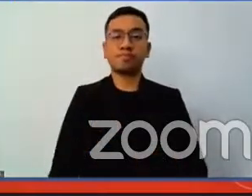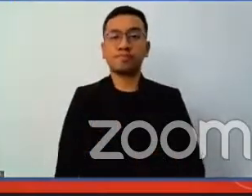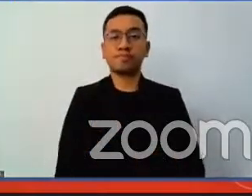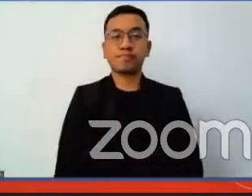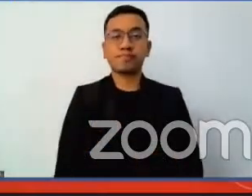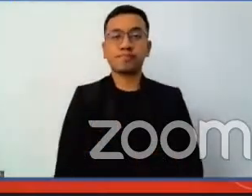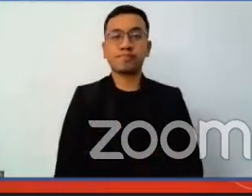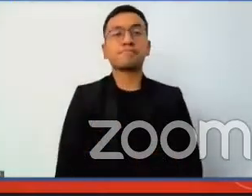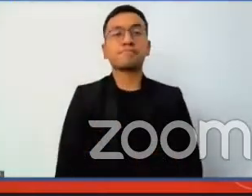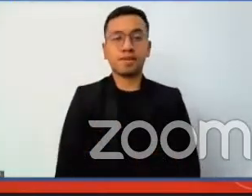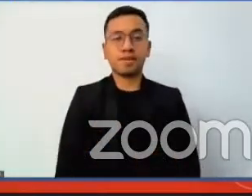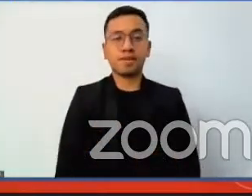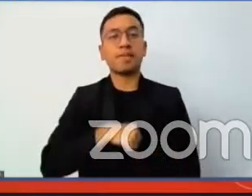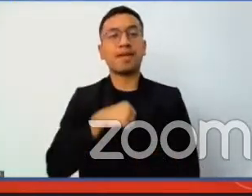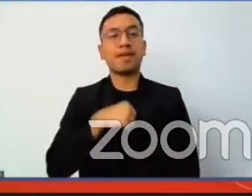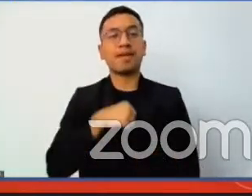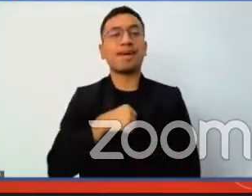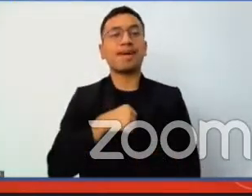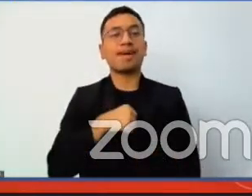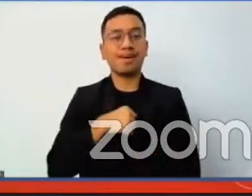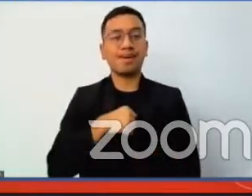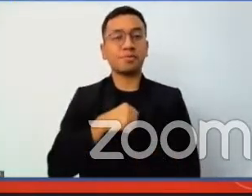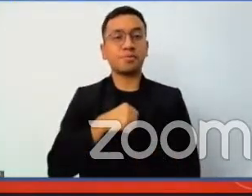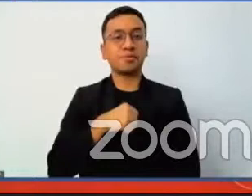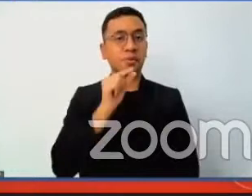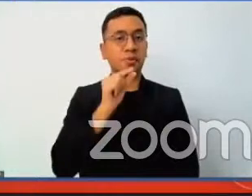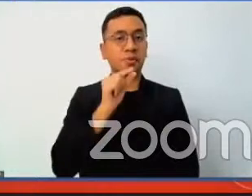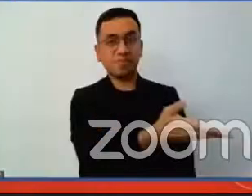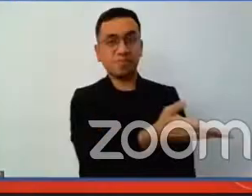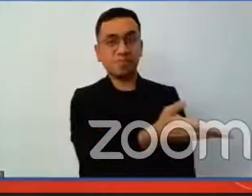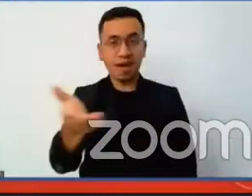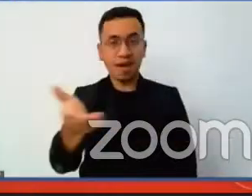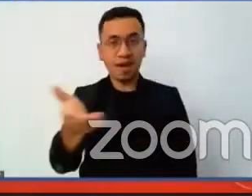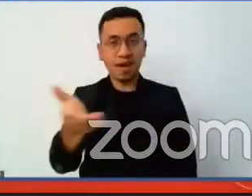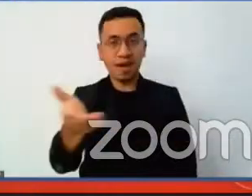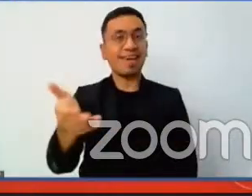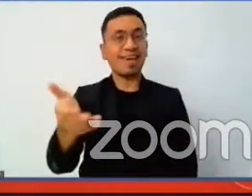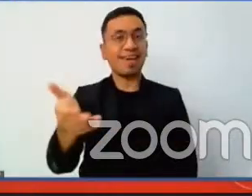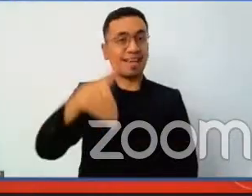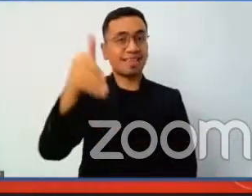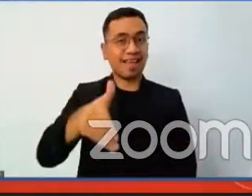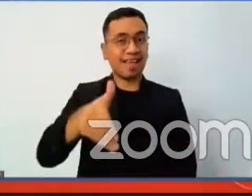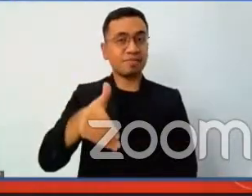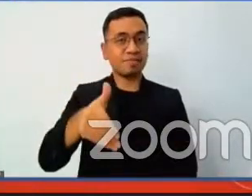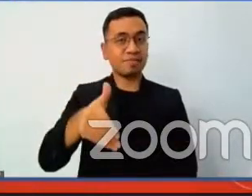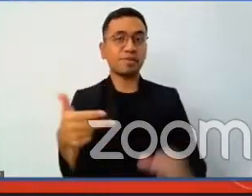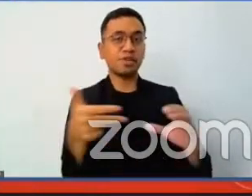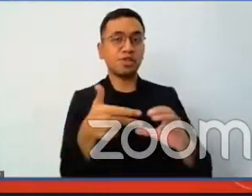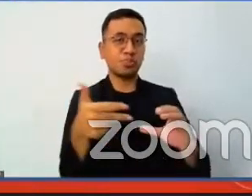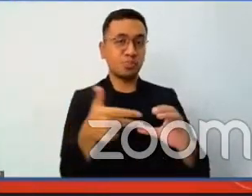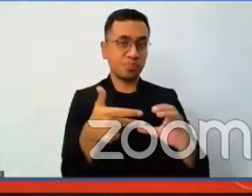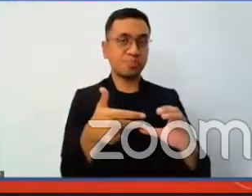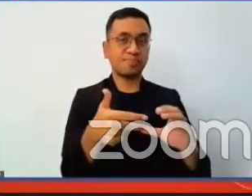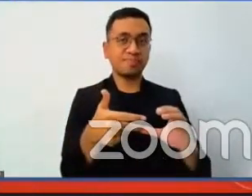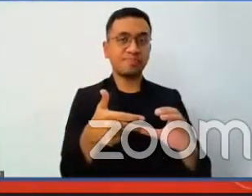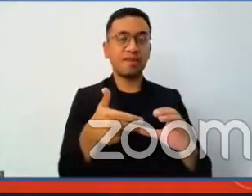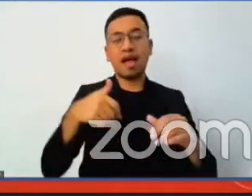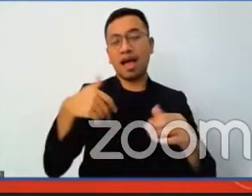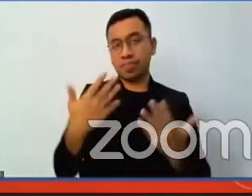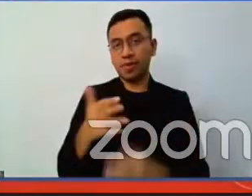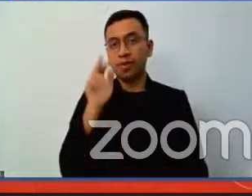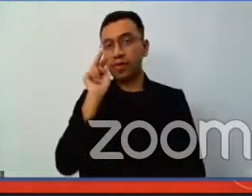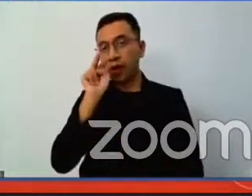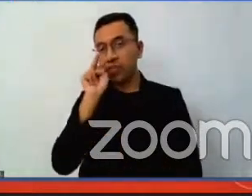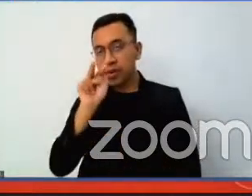yang saya banggakan, kawan-kawan hadirin sekalian yang hadir melalui link Zoom maupun